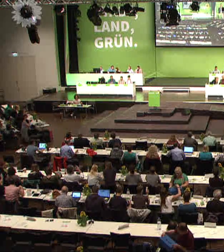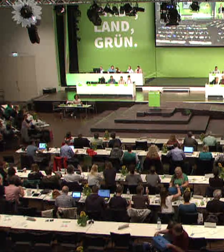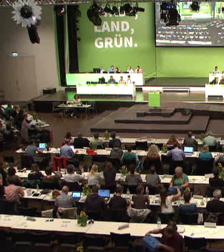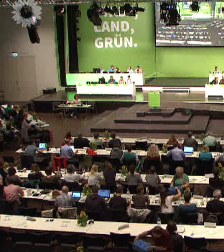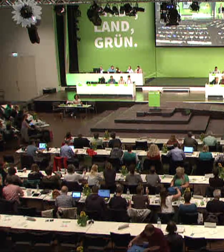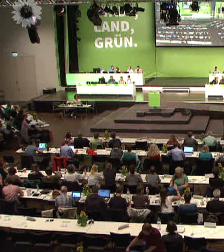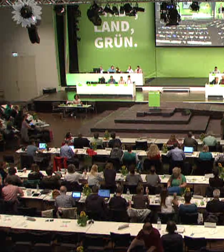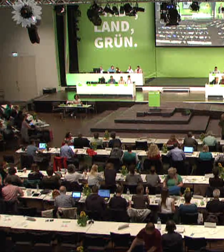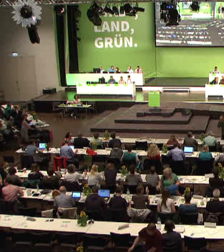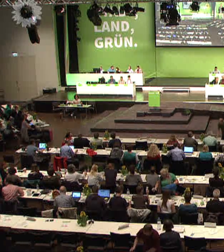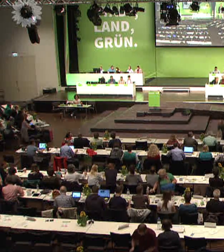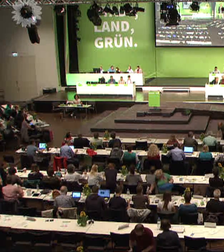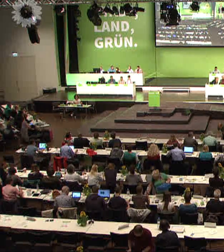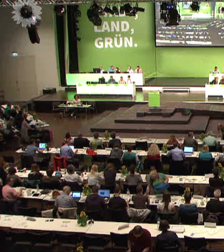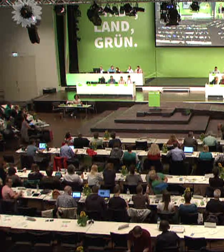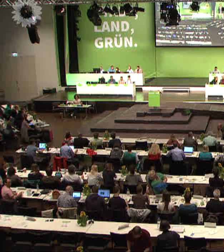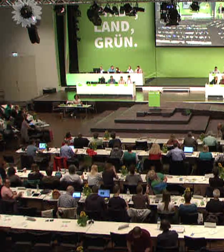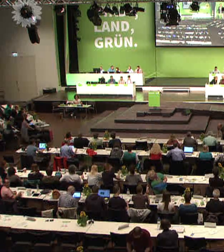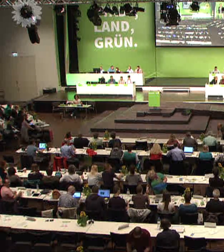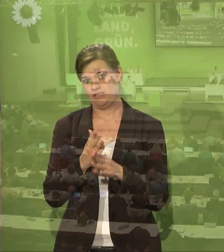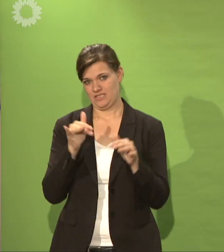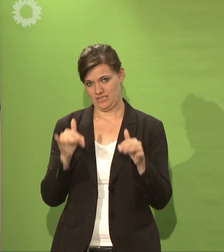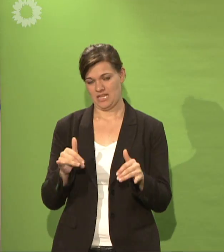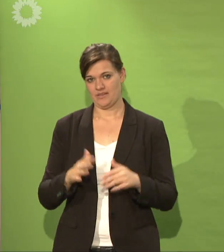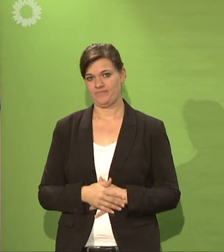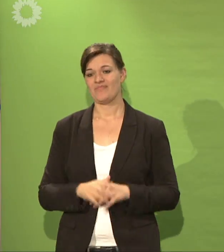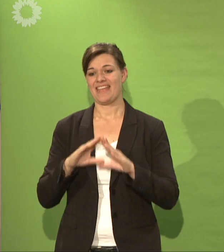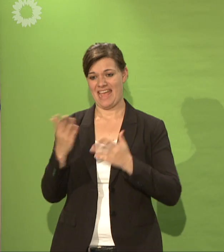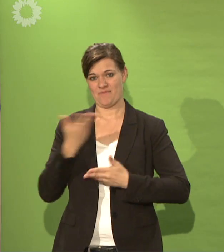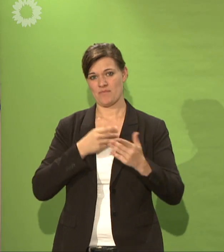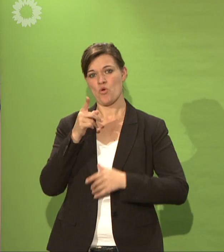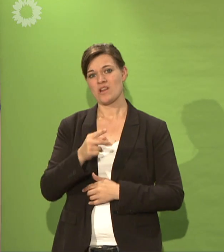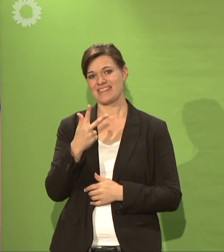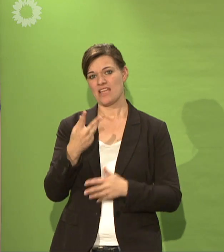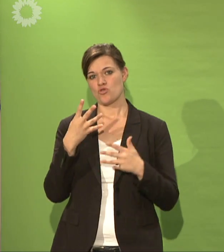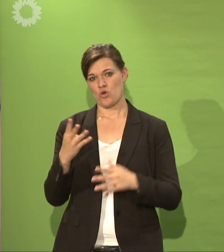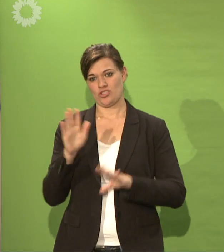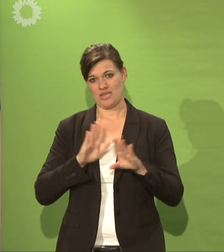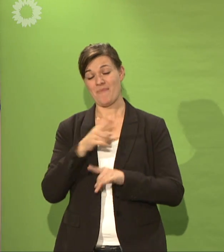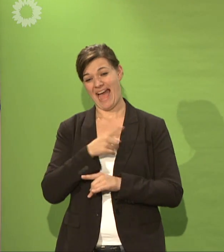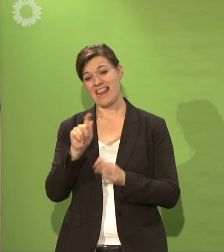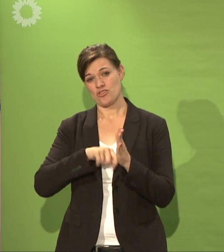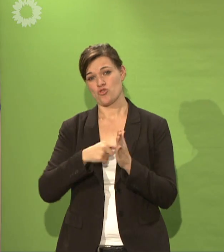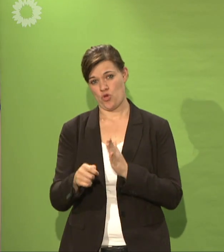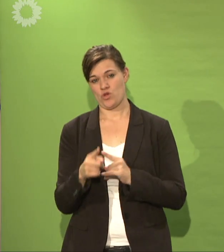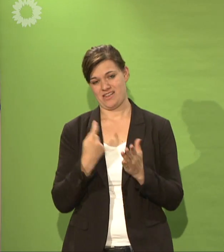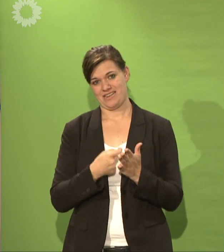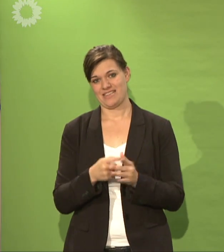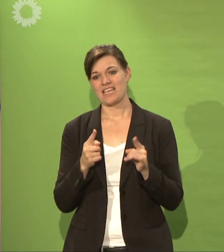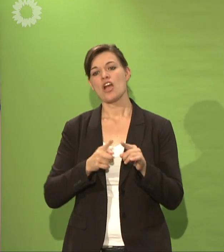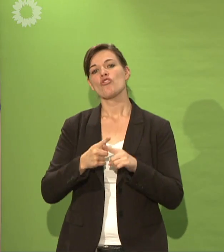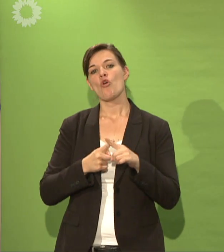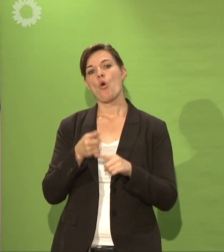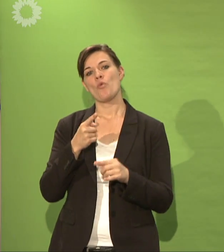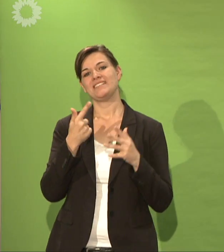Wahlgang zum Landesschiedsgericht. Abgegeben wurden 193 Stimmen, alle Stimmen waren gültig, das Quorum lag damit